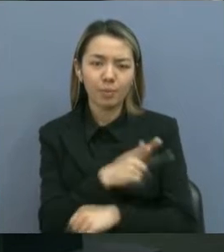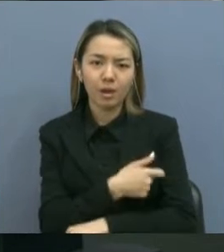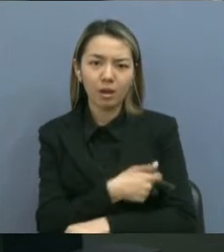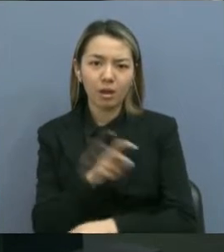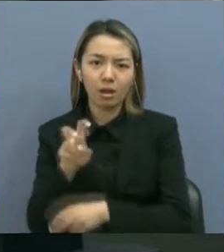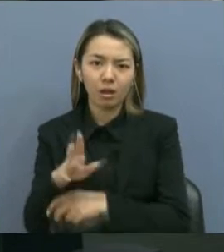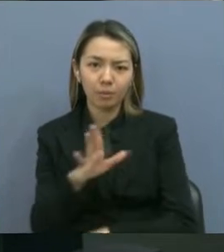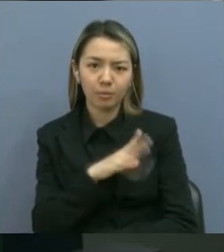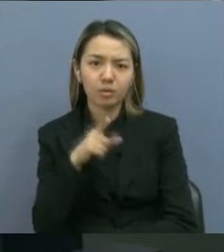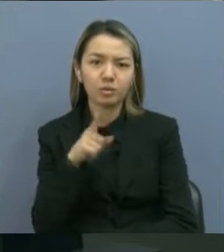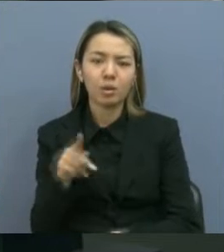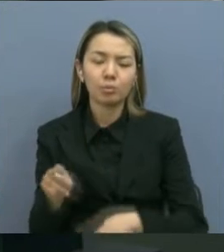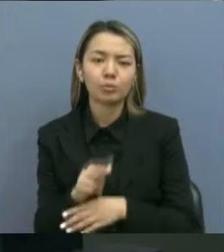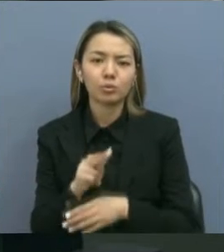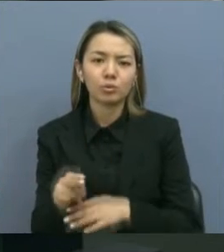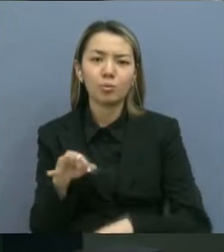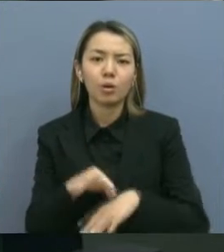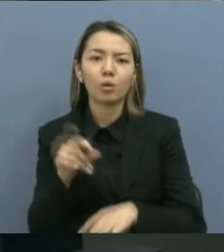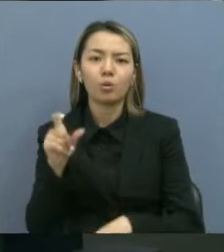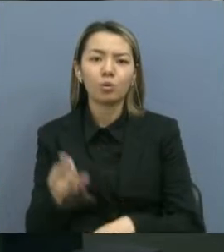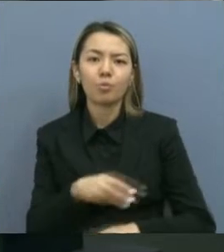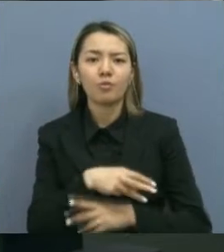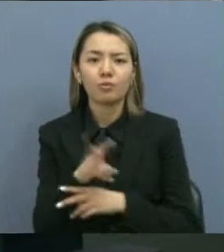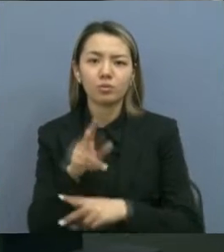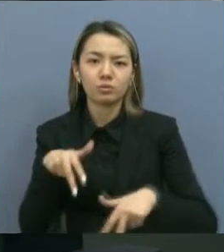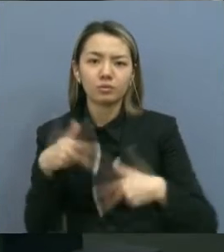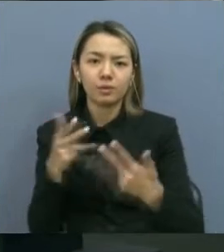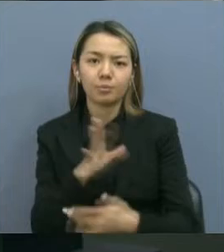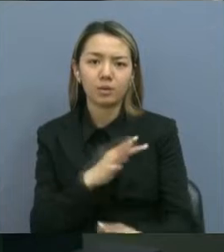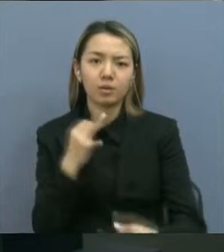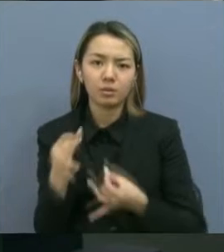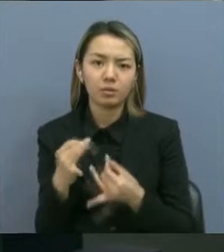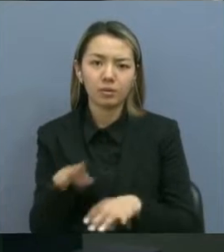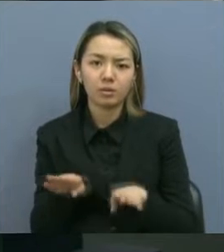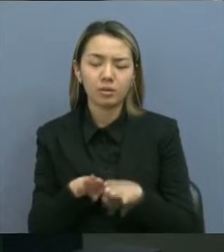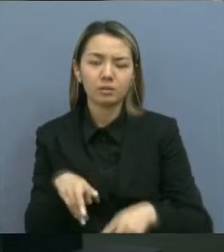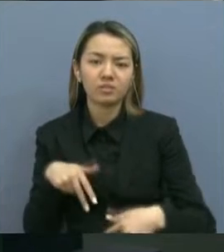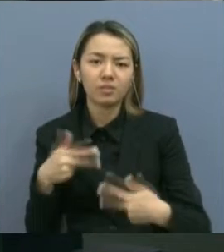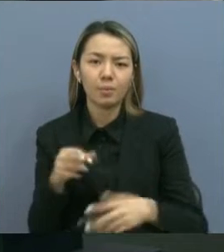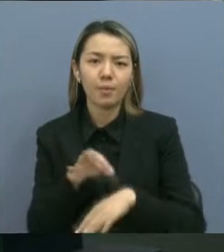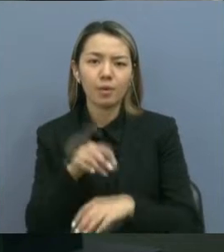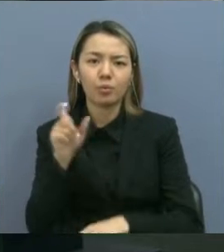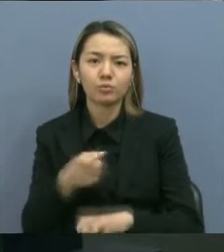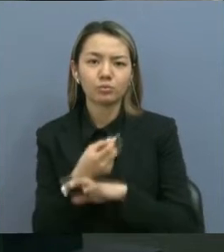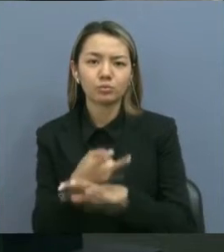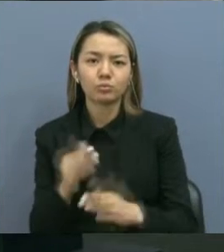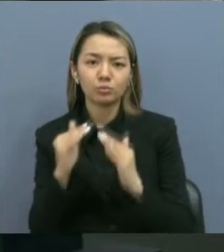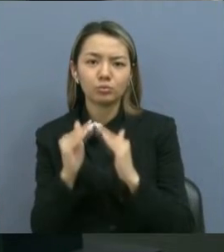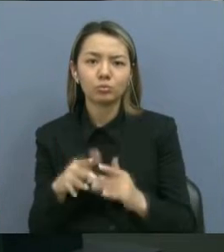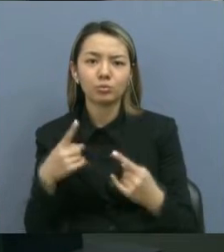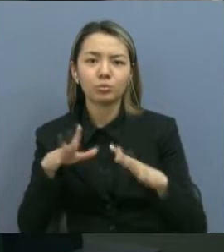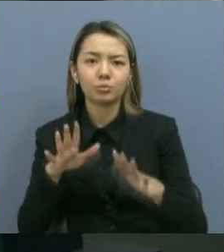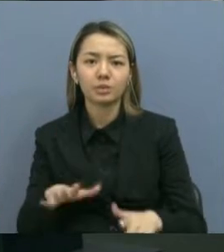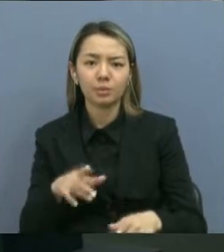диспансерінде болды. Онда емделіп жатқан сырқаттармен бейне байланысқа шықты. Айта кету керек, байланыс сырқаттар жатқан ғимараттан тыс